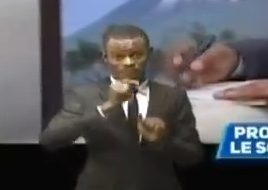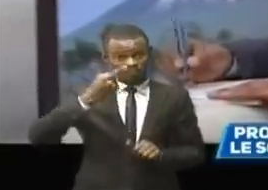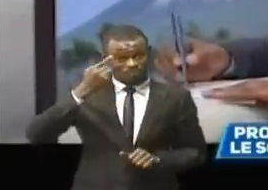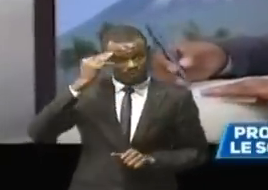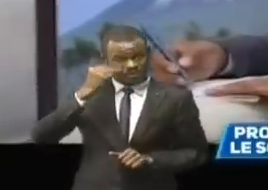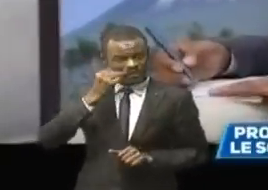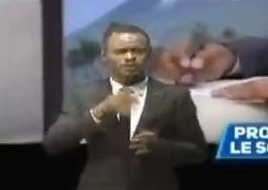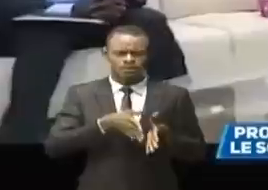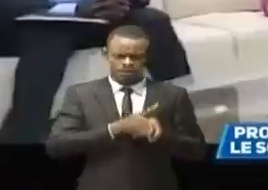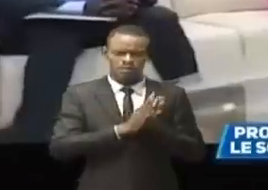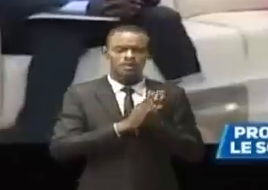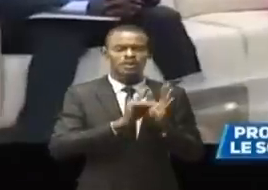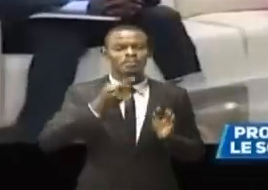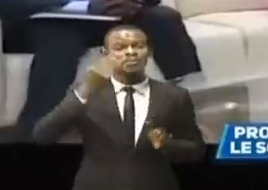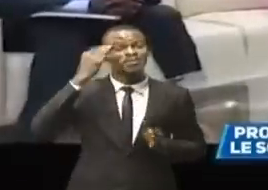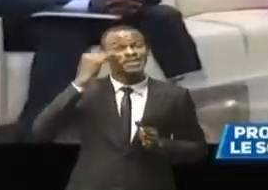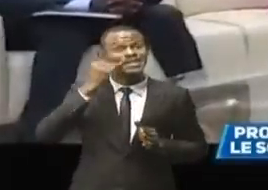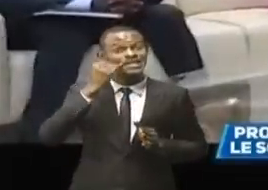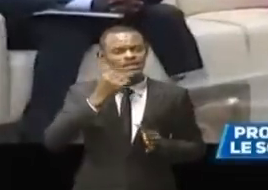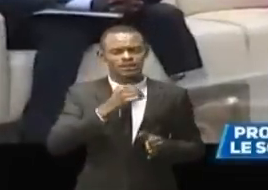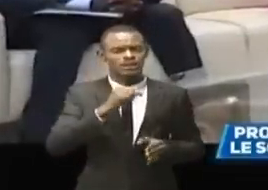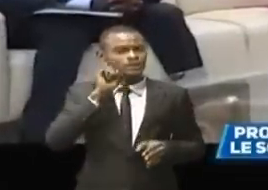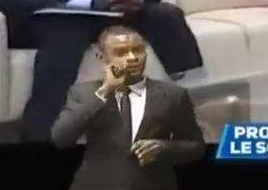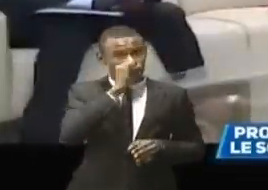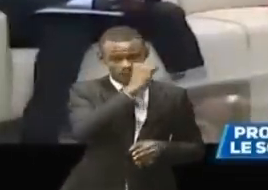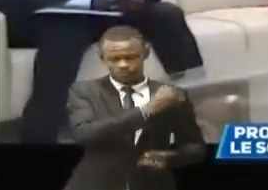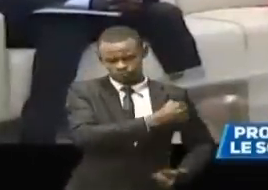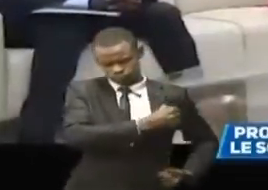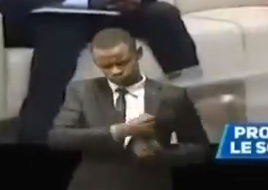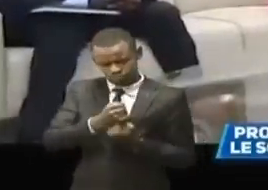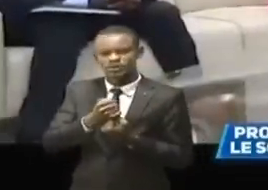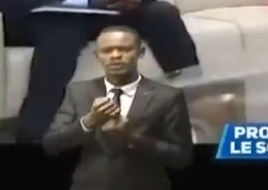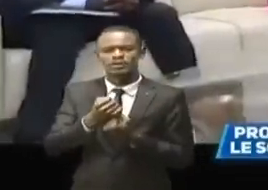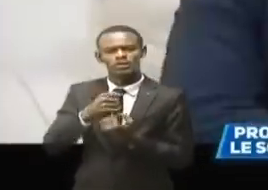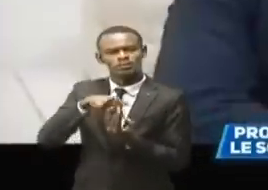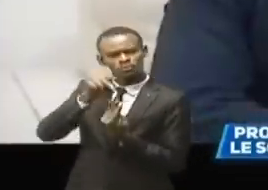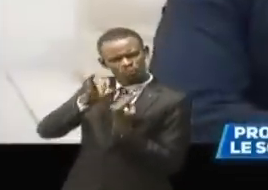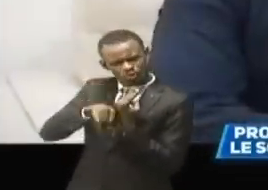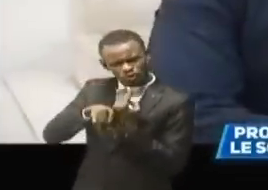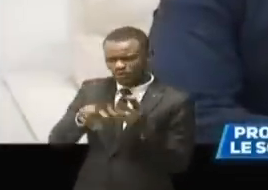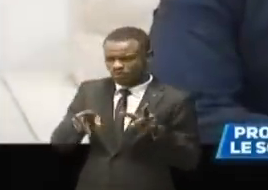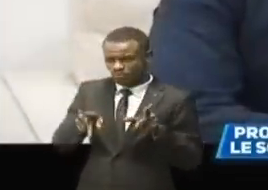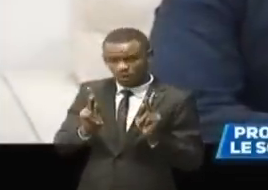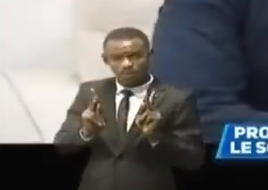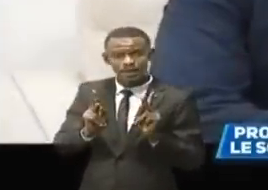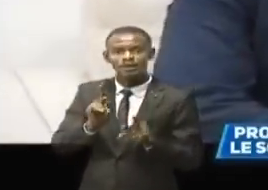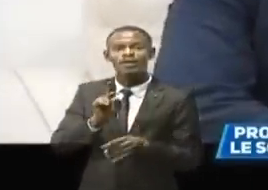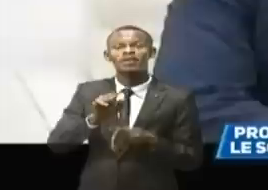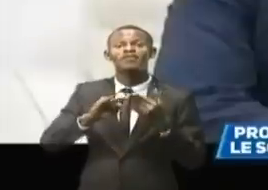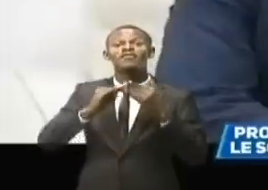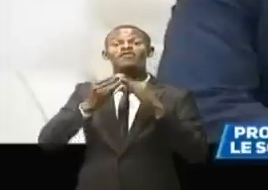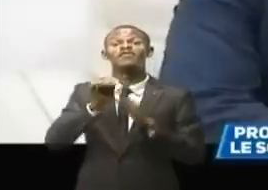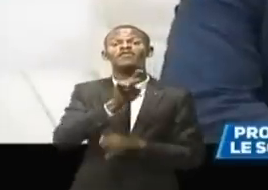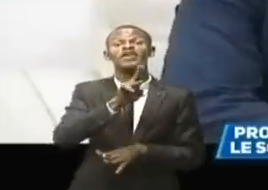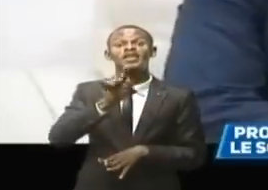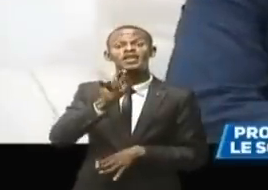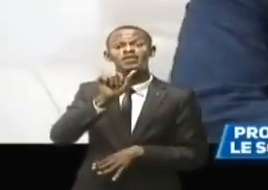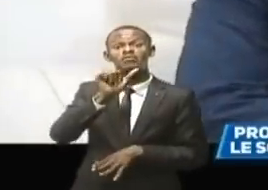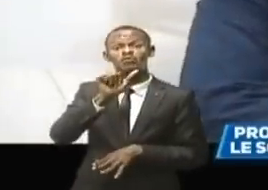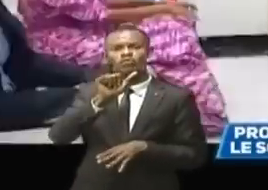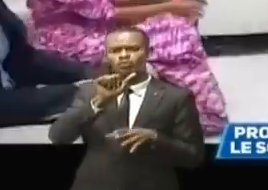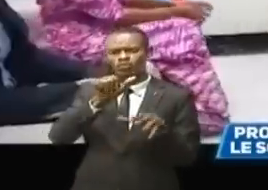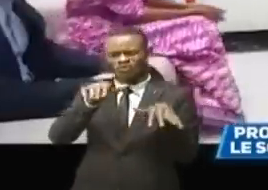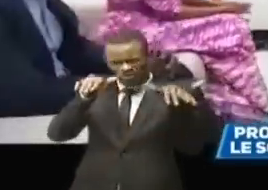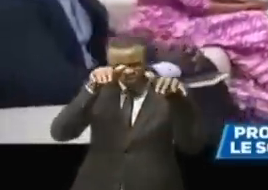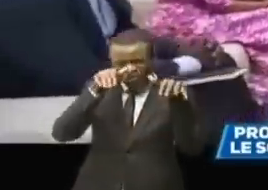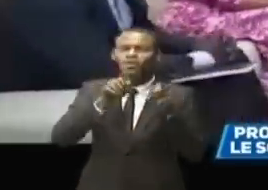Sama pour étendre ses projets, mais surtout pour sortir Bouta de son enclavement par la construction de routes et dessertes agricoles.